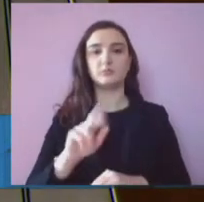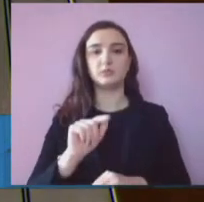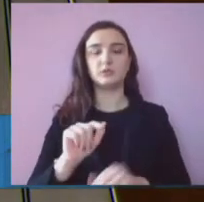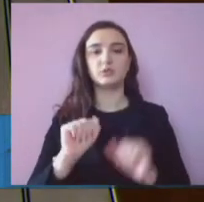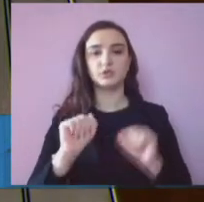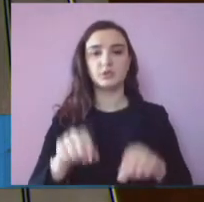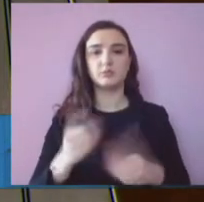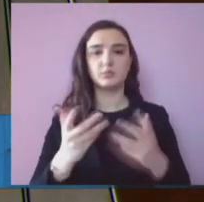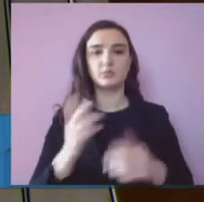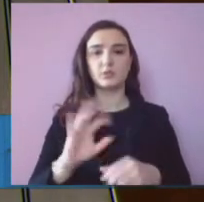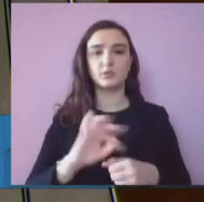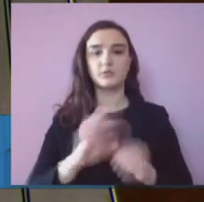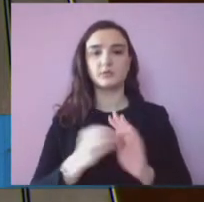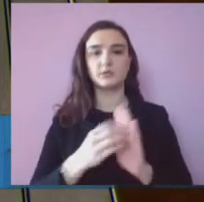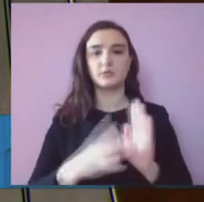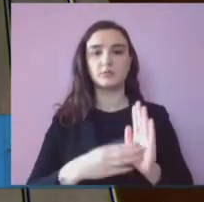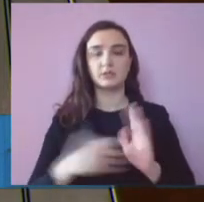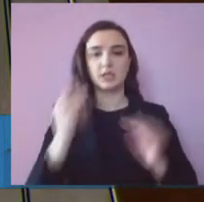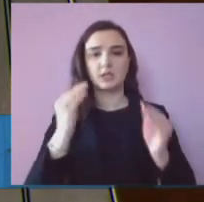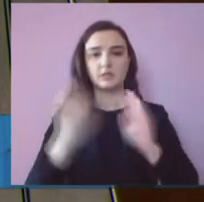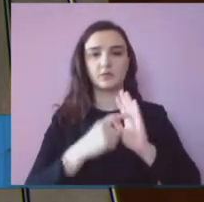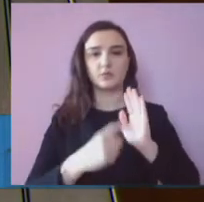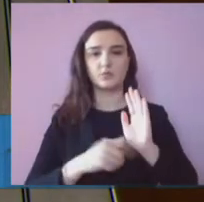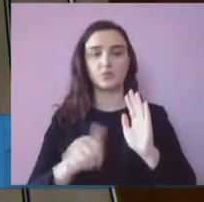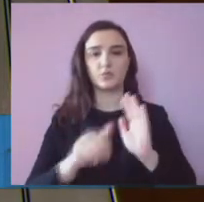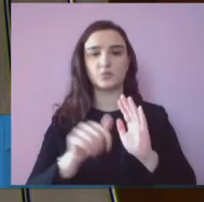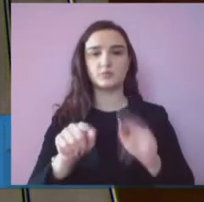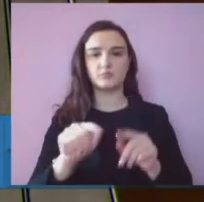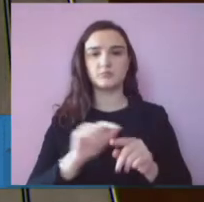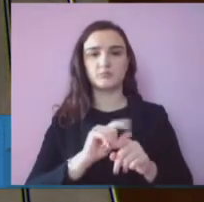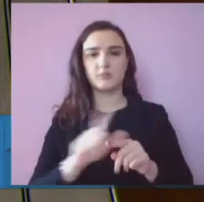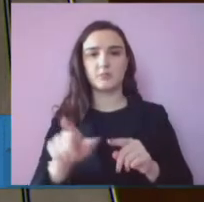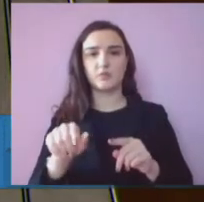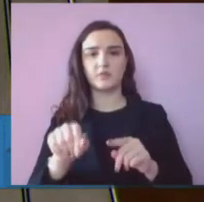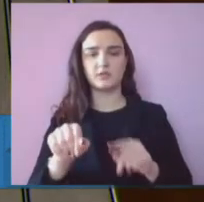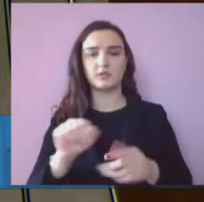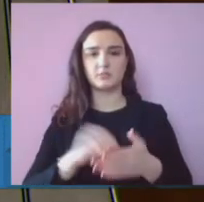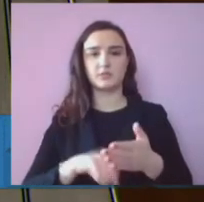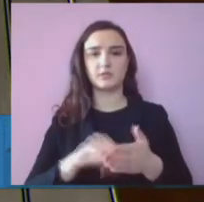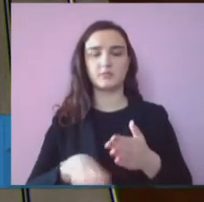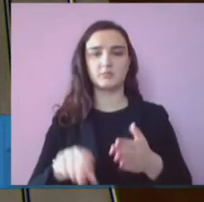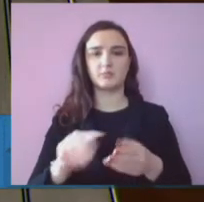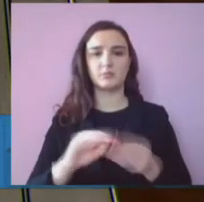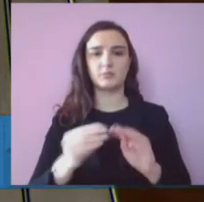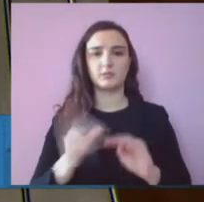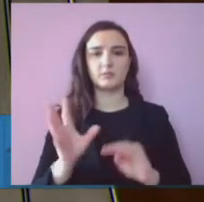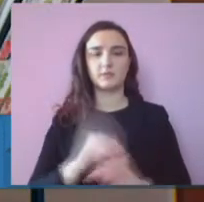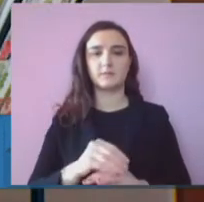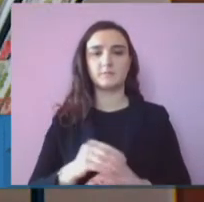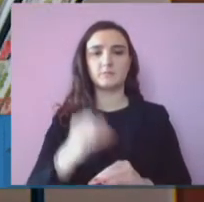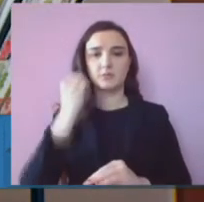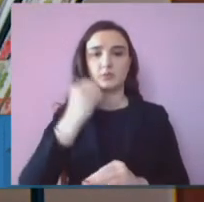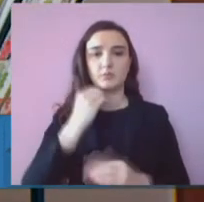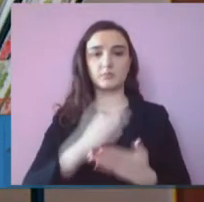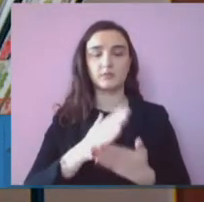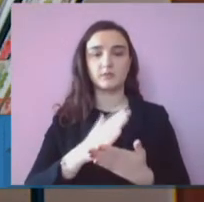არა COVID-19 განვიხილოთ როგორც მაპროვოცირებელი ფაქტორი პრობლემების. მადლობელი ვარ. საქმე იმაშია, რომ